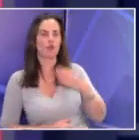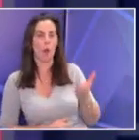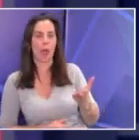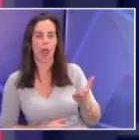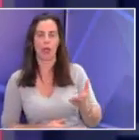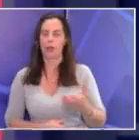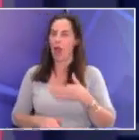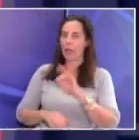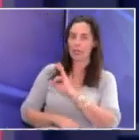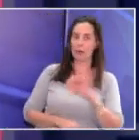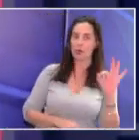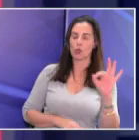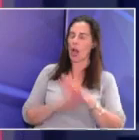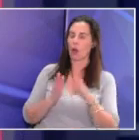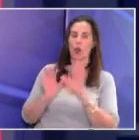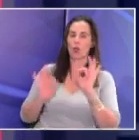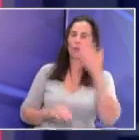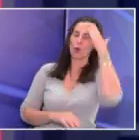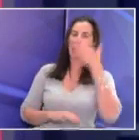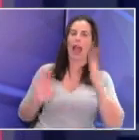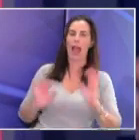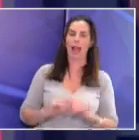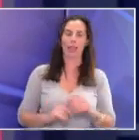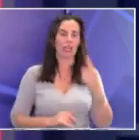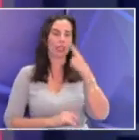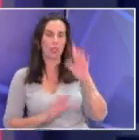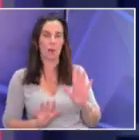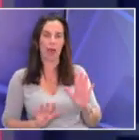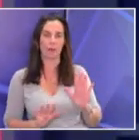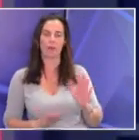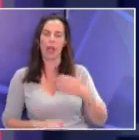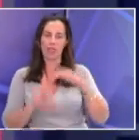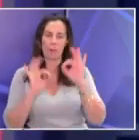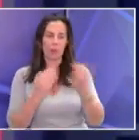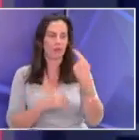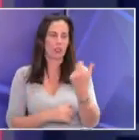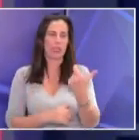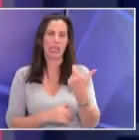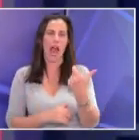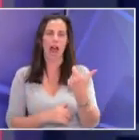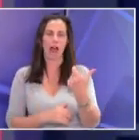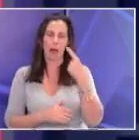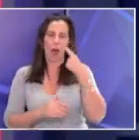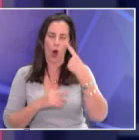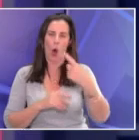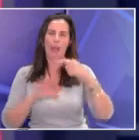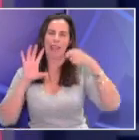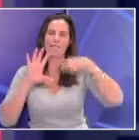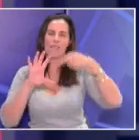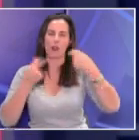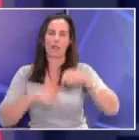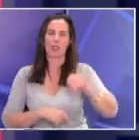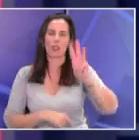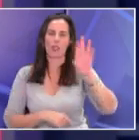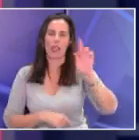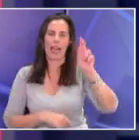שלומך? אני מצוין, הכל טוב, תודה לאל. תשמעי, אני בדיוק לפני שנייה מעלה פה את הוידאו של חבר